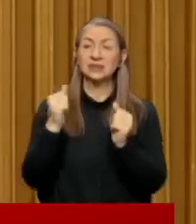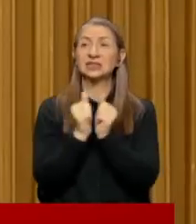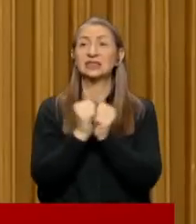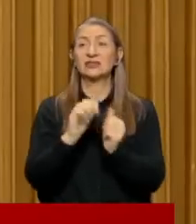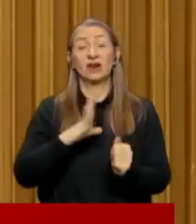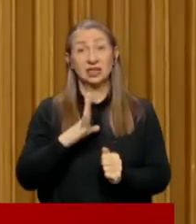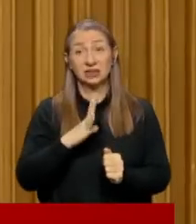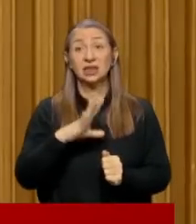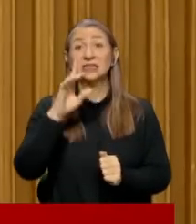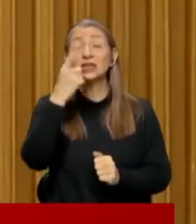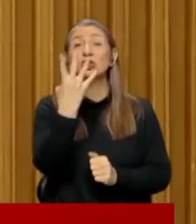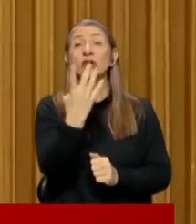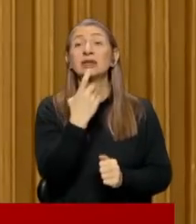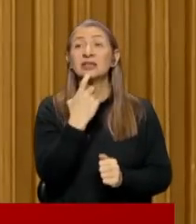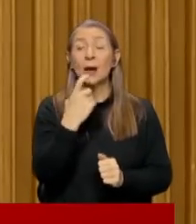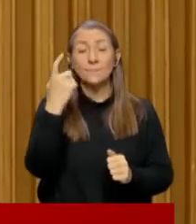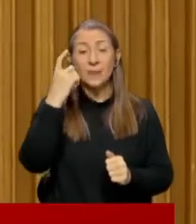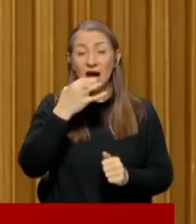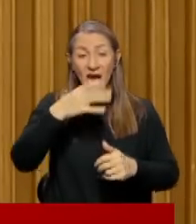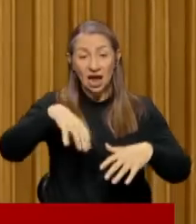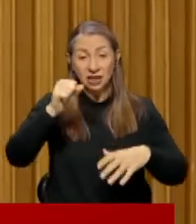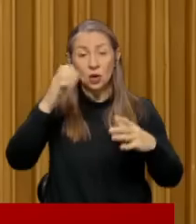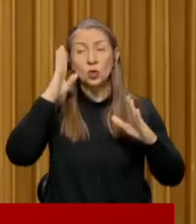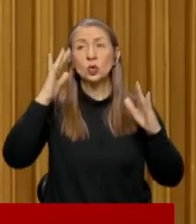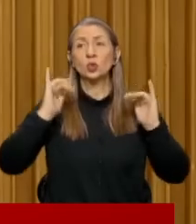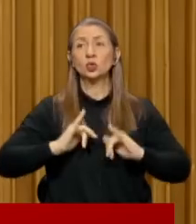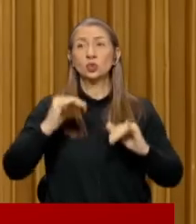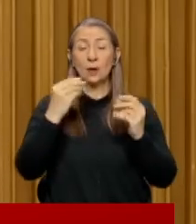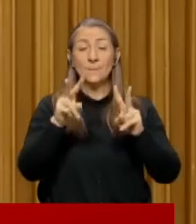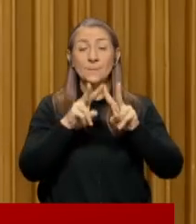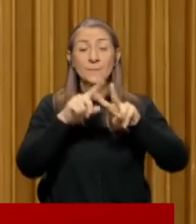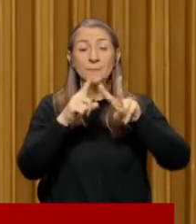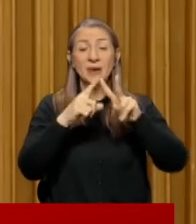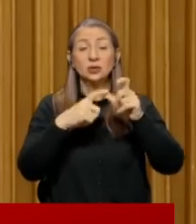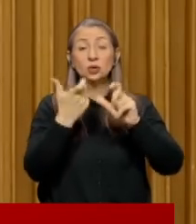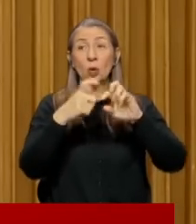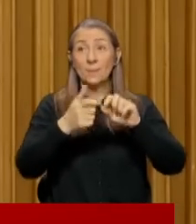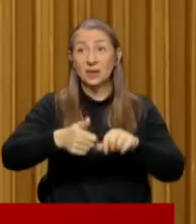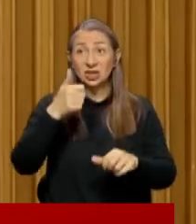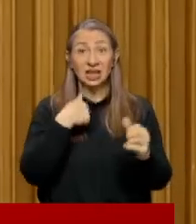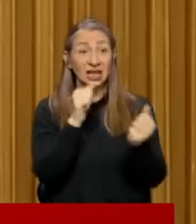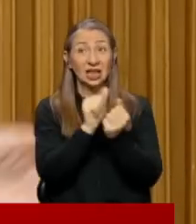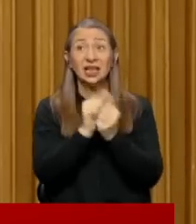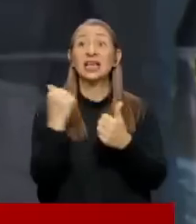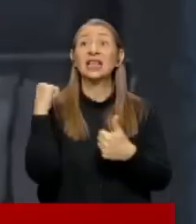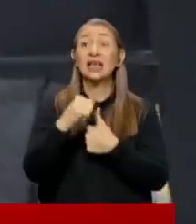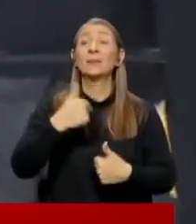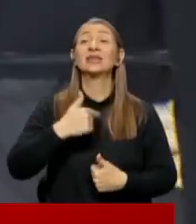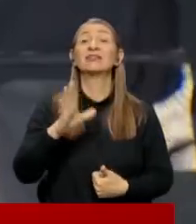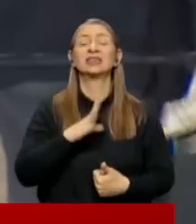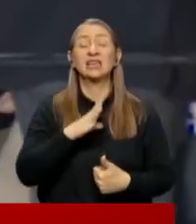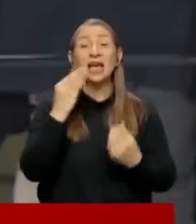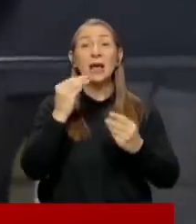varız. Sadece 4 yılda başkente huzuru getiren Mansur Başkan'ın yanında yine biz varız. İyi